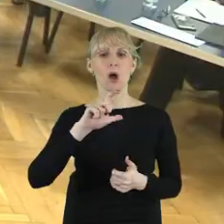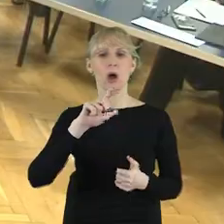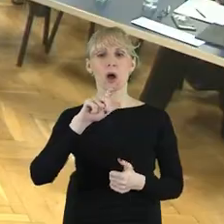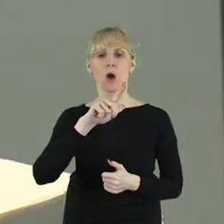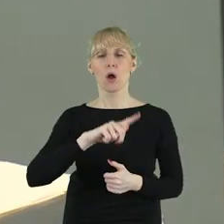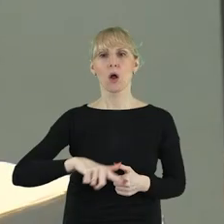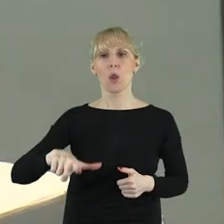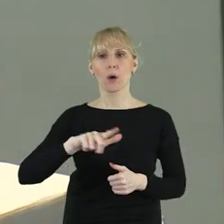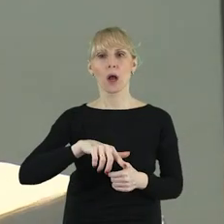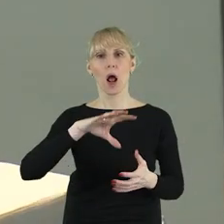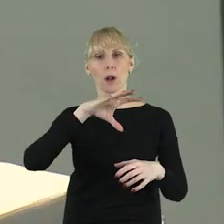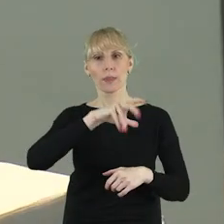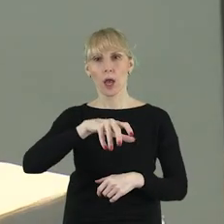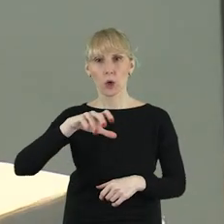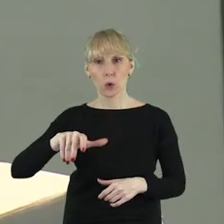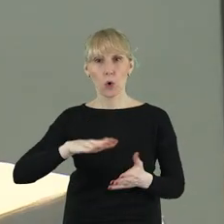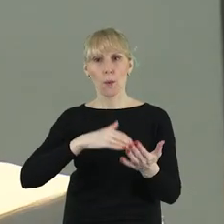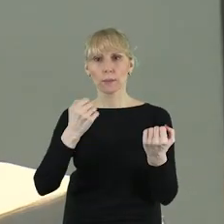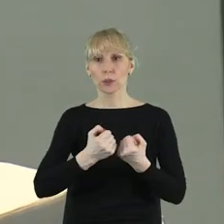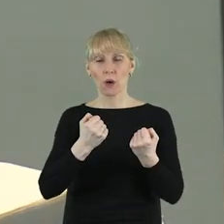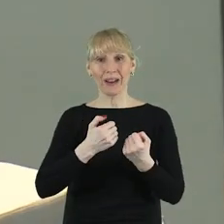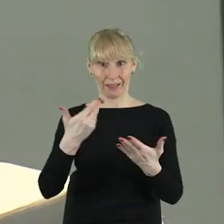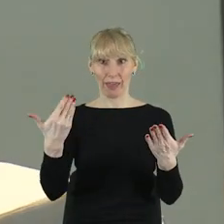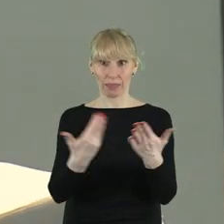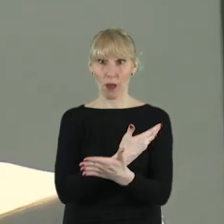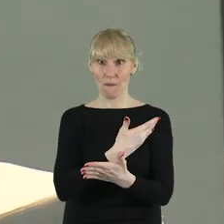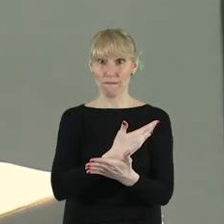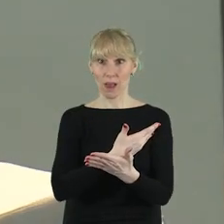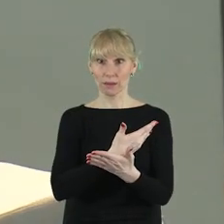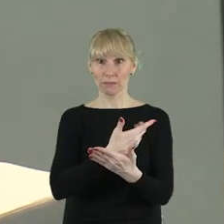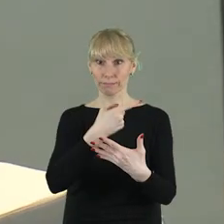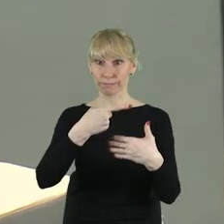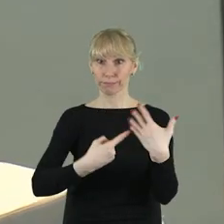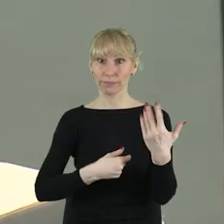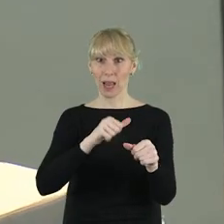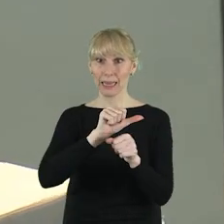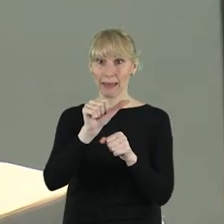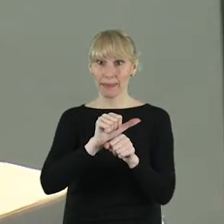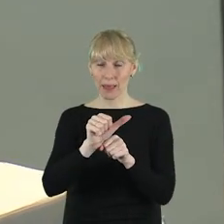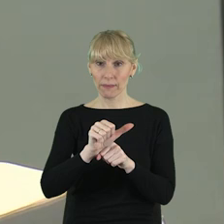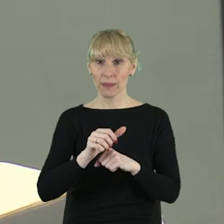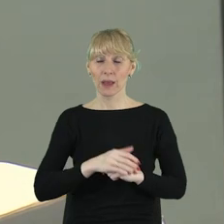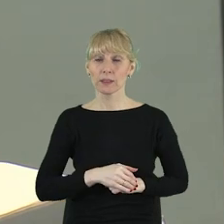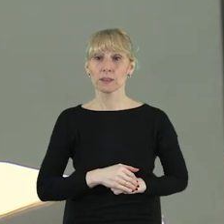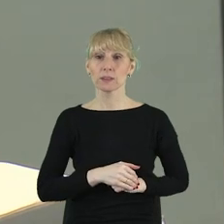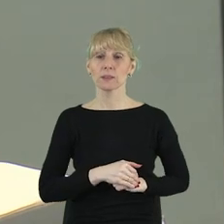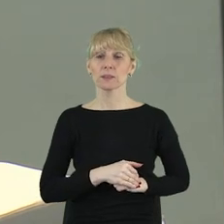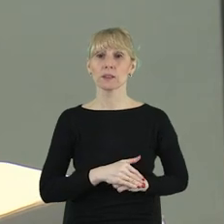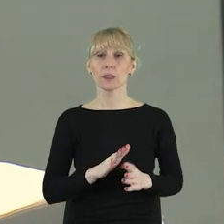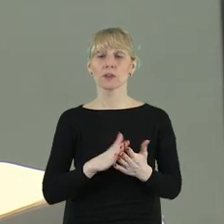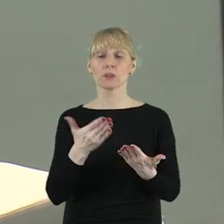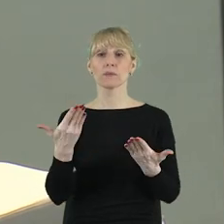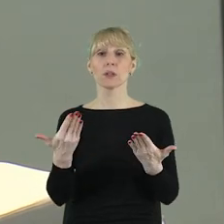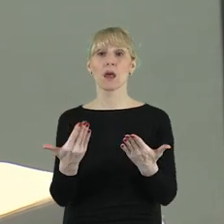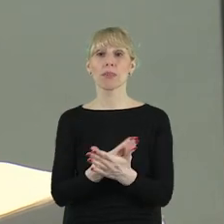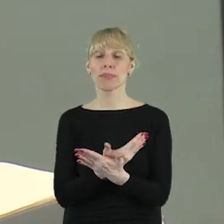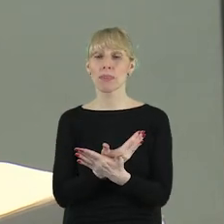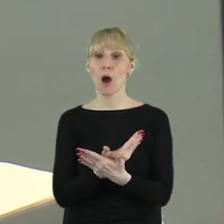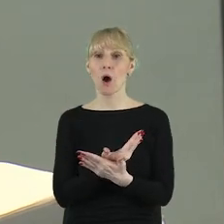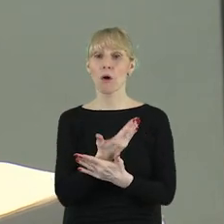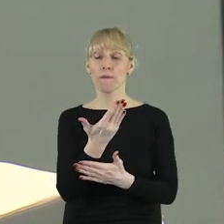działania, te, o których mówię, czy te nowe 11, wskazały w ostatniej kompletnej wersji swojego